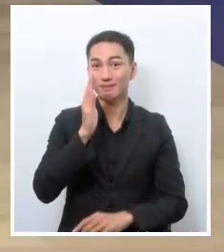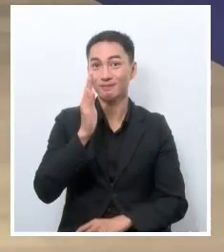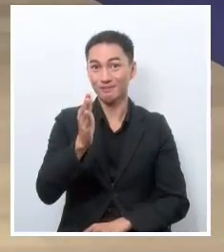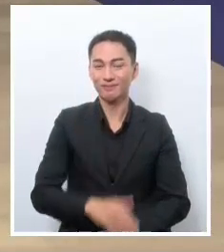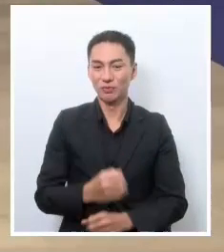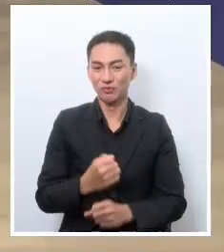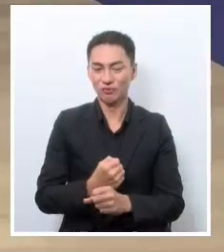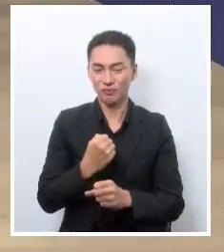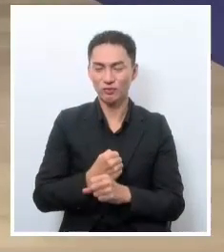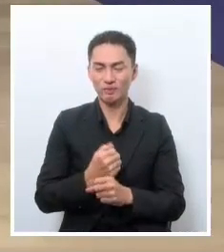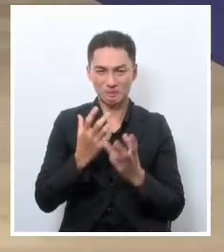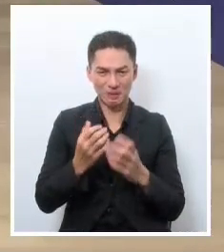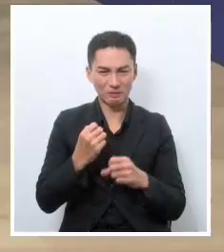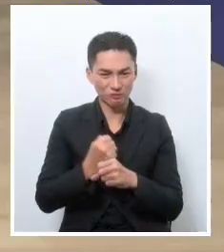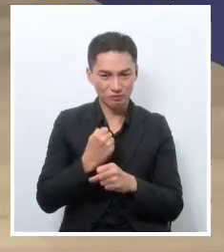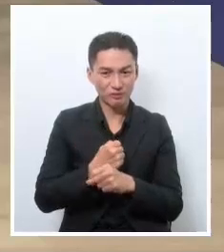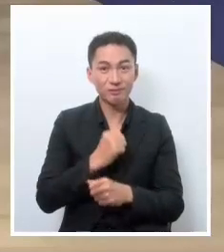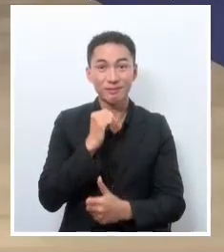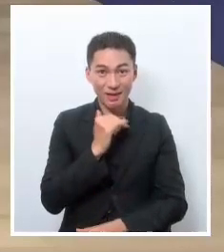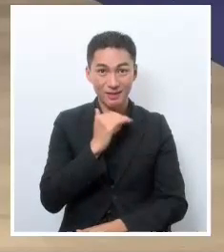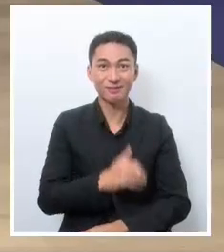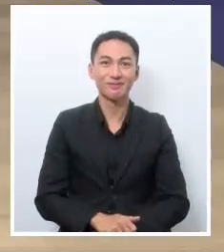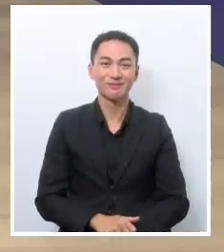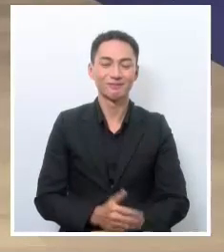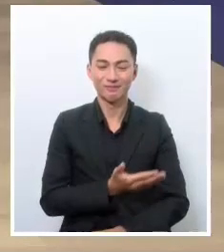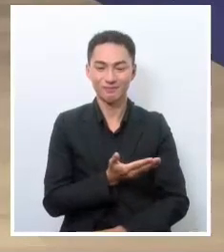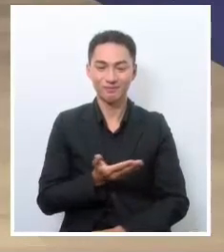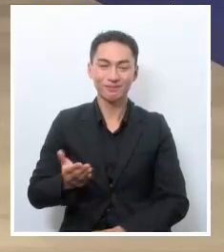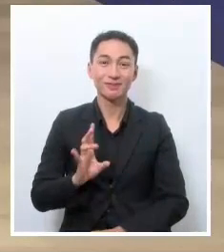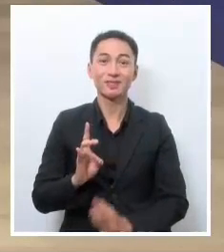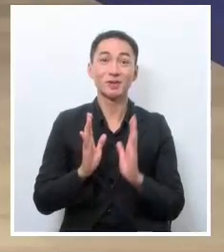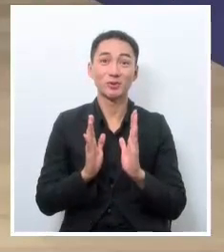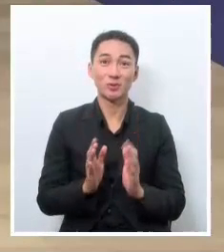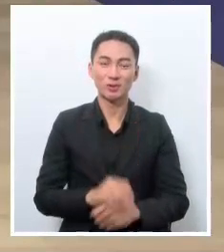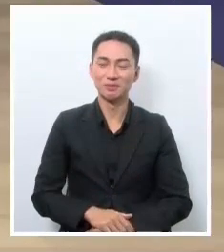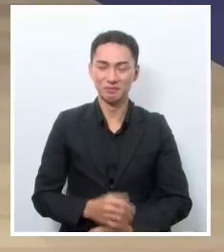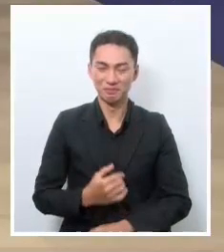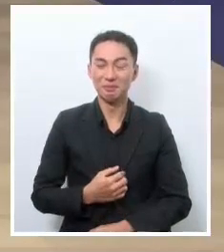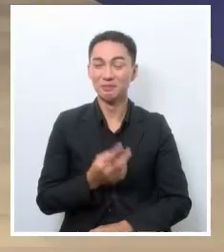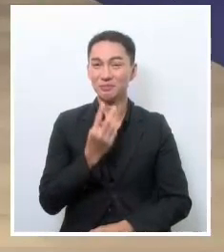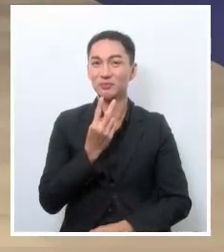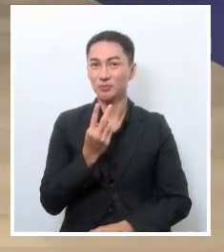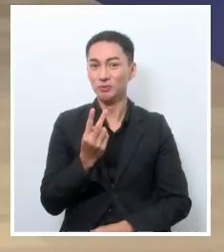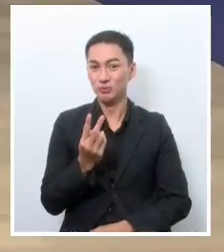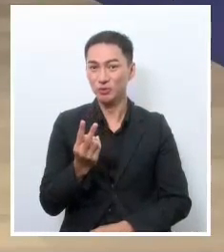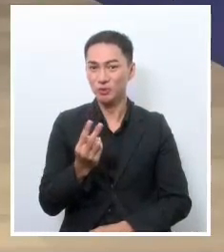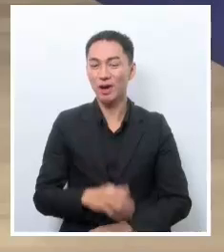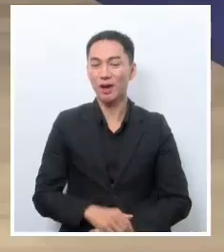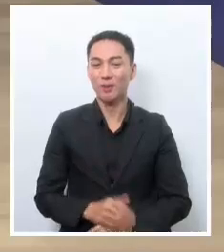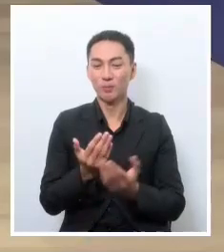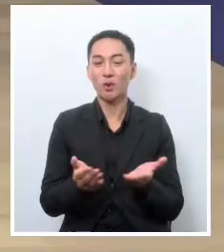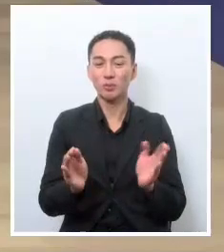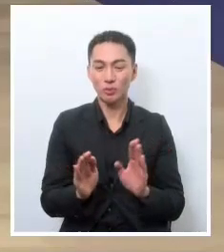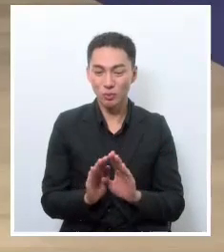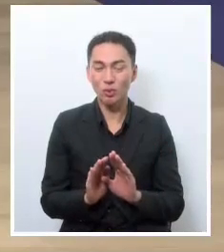หนักๆแบบนี้นะครับและนี่ก็คือน้องน้องๆทั้ง 7คนนะครับเดี๋ยวสักครู่นึงเดี๋ยวเราจะมาชมกันว่าอ่าแล้วผู้ปกครองแล้วก็คุณ